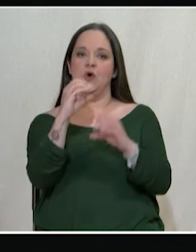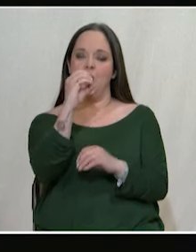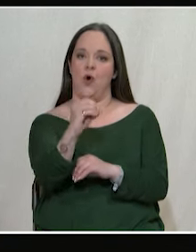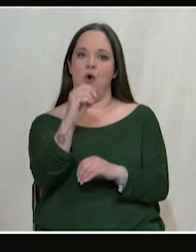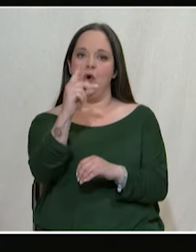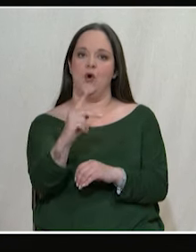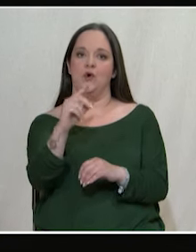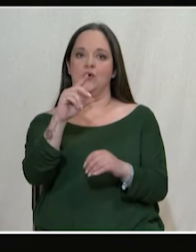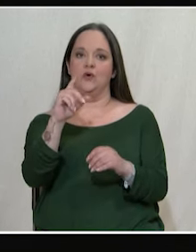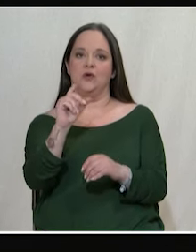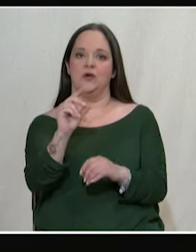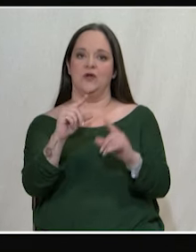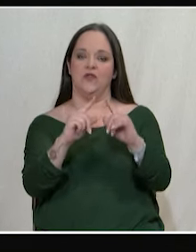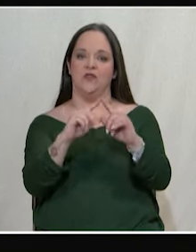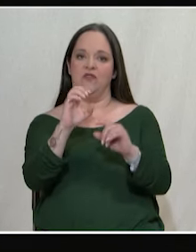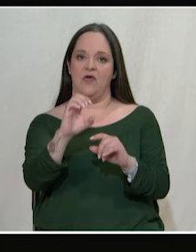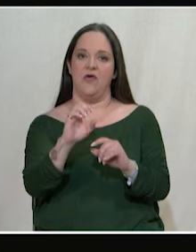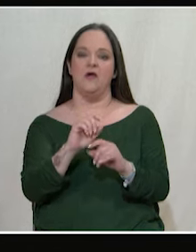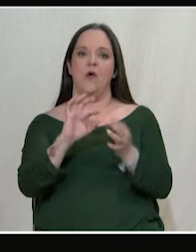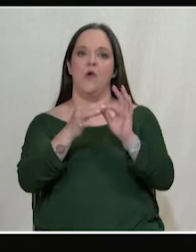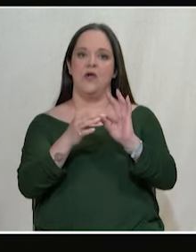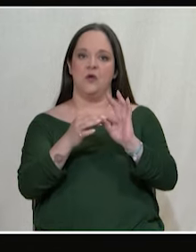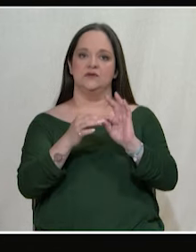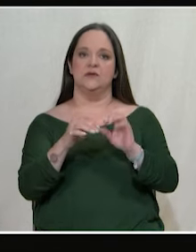Υπότιτλοι AUTHORWAVE